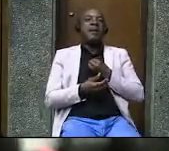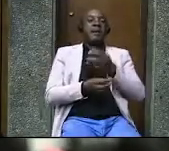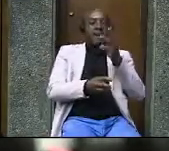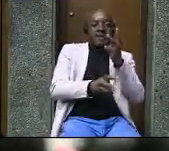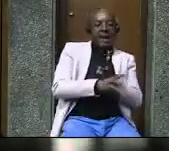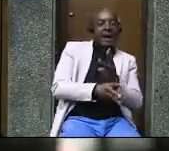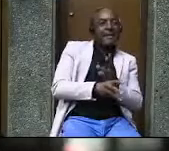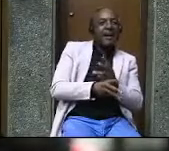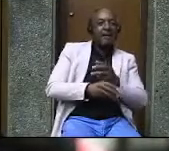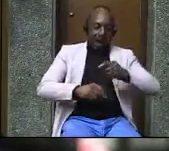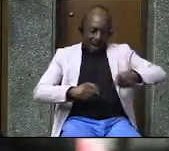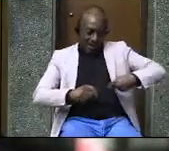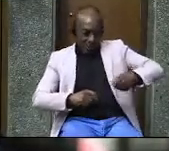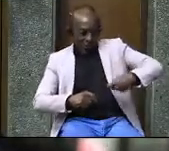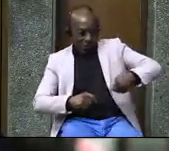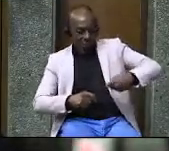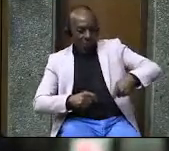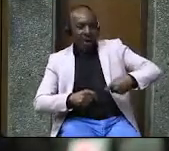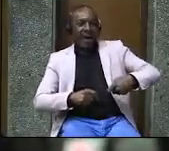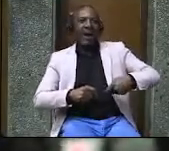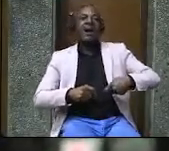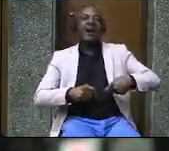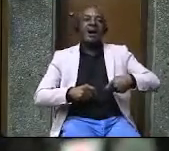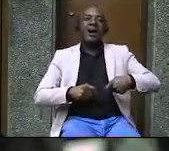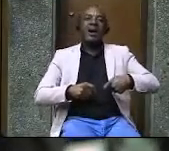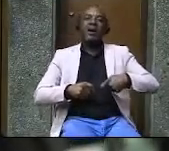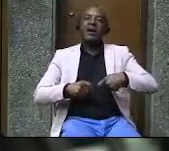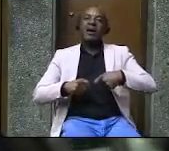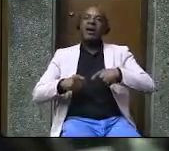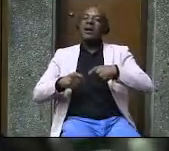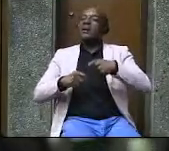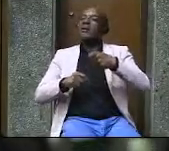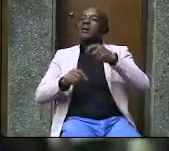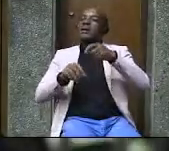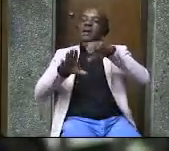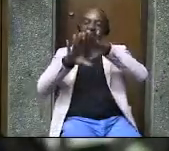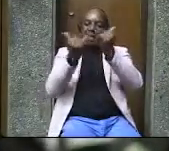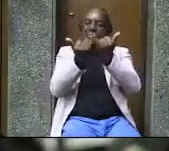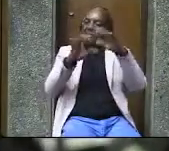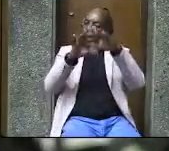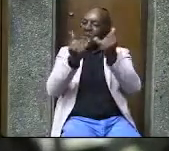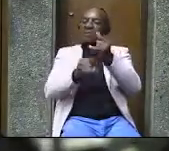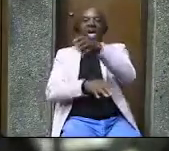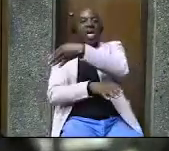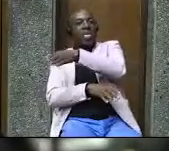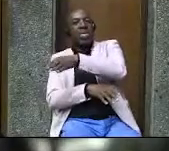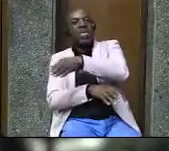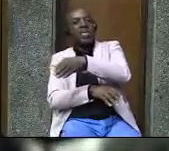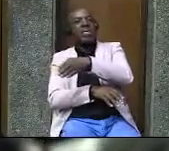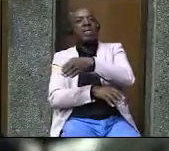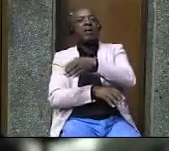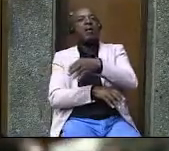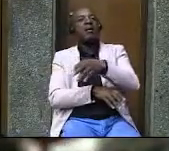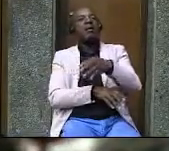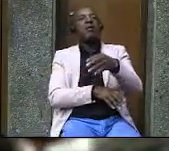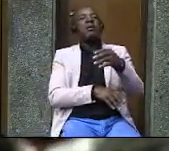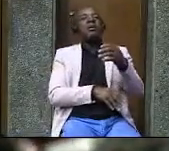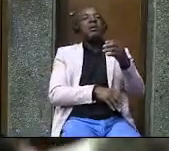akuna factory evali isikolo mazizovulo uzobona kuneshophenye bashaya iline kusuka la